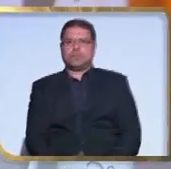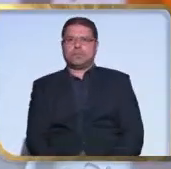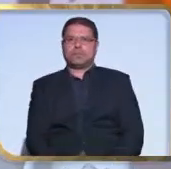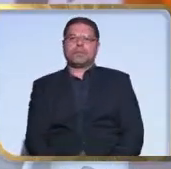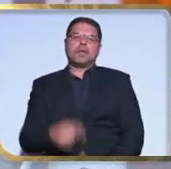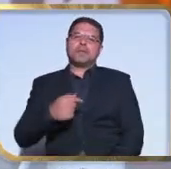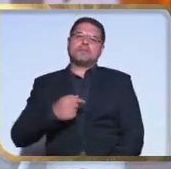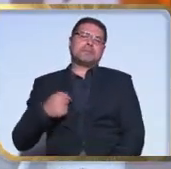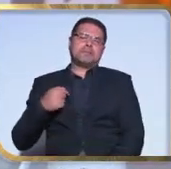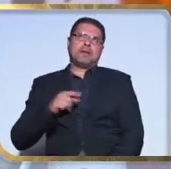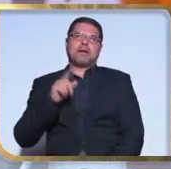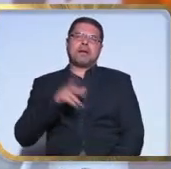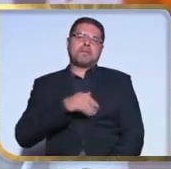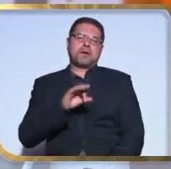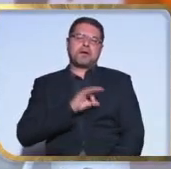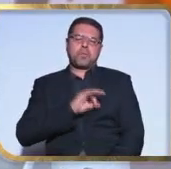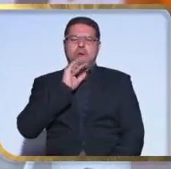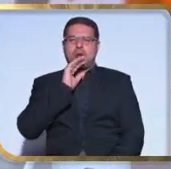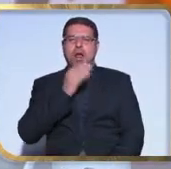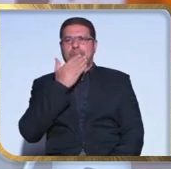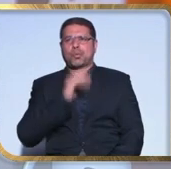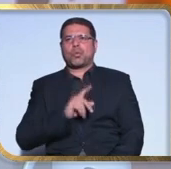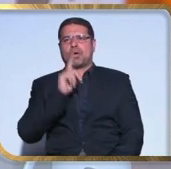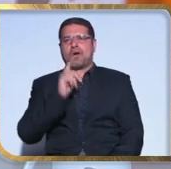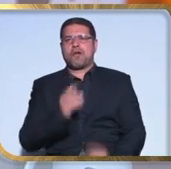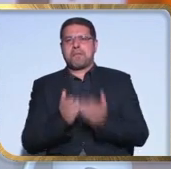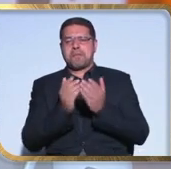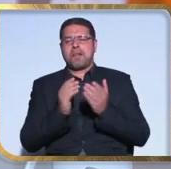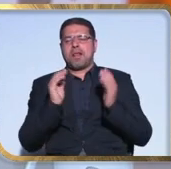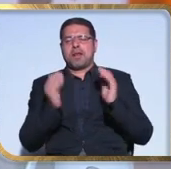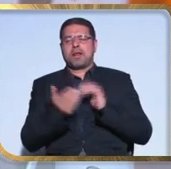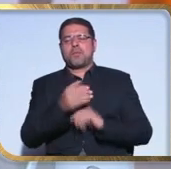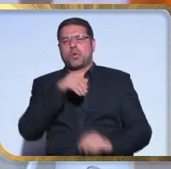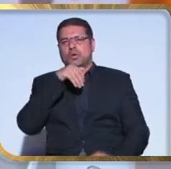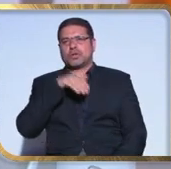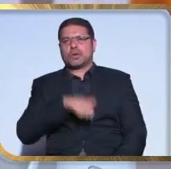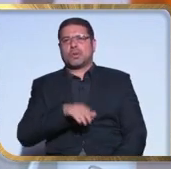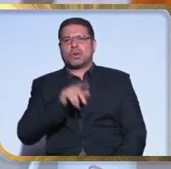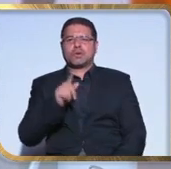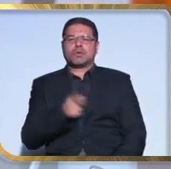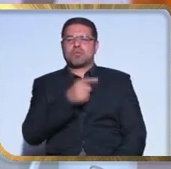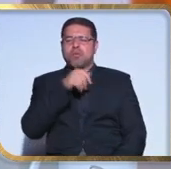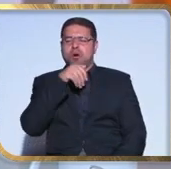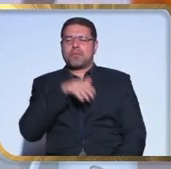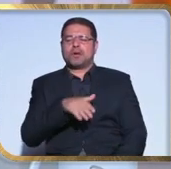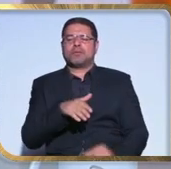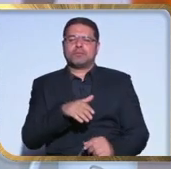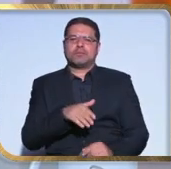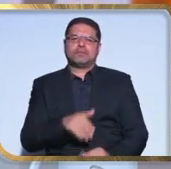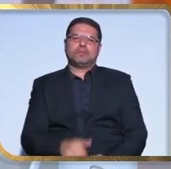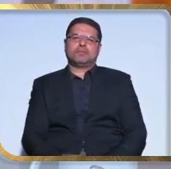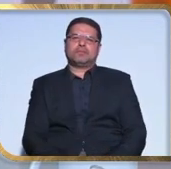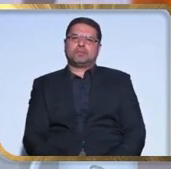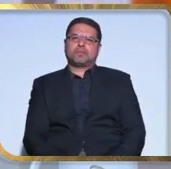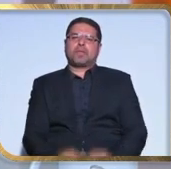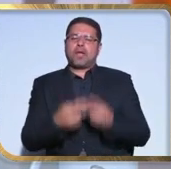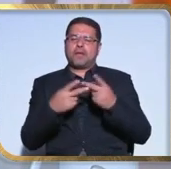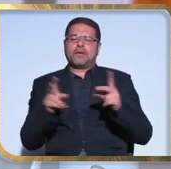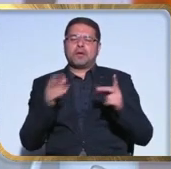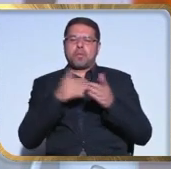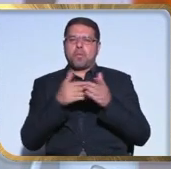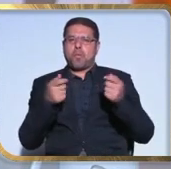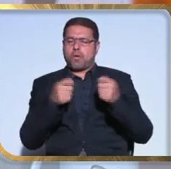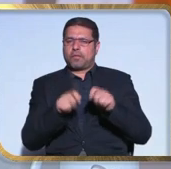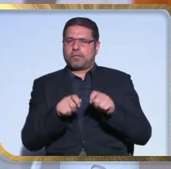بسم الله الرحمن الرحيم الحمد لله رب العالمين والصلاه والسلام على سيدنا ومولانا محمد الفاتح